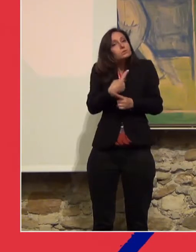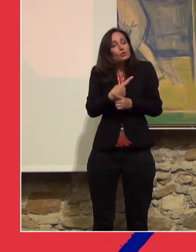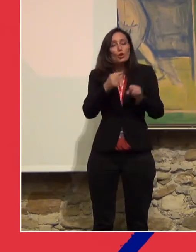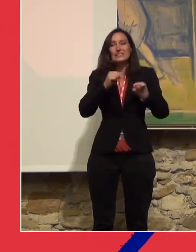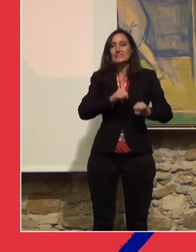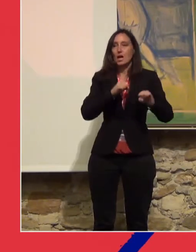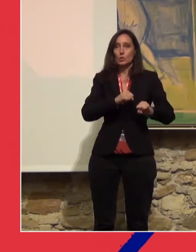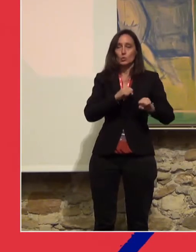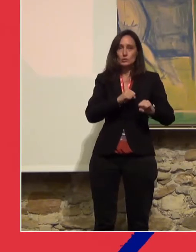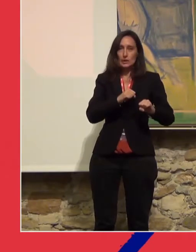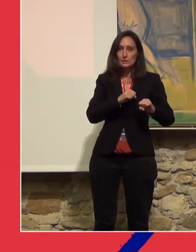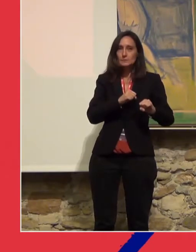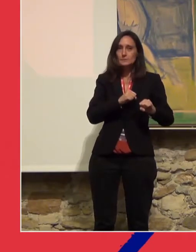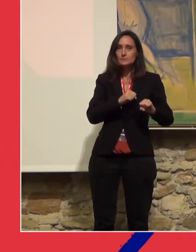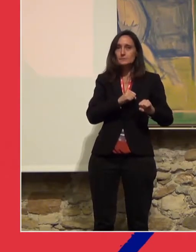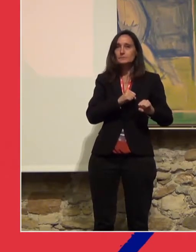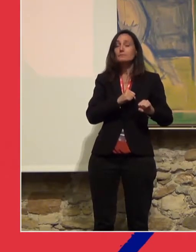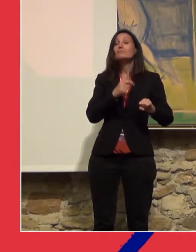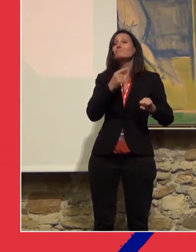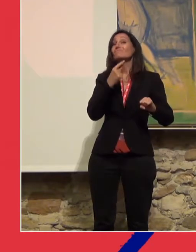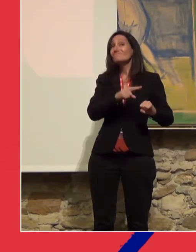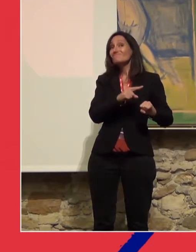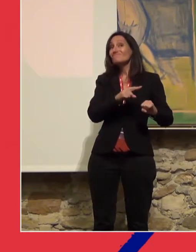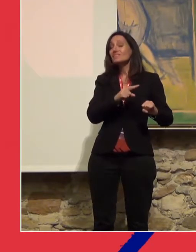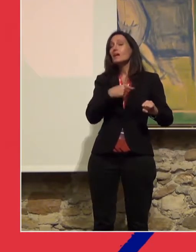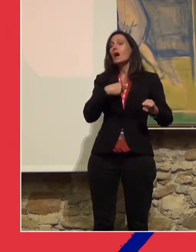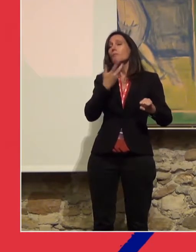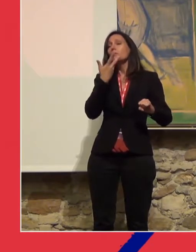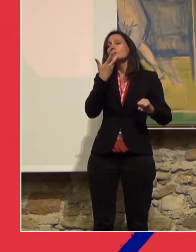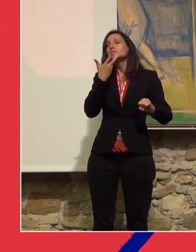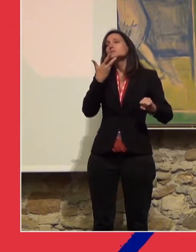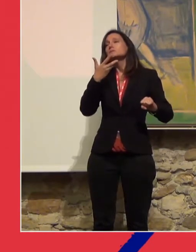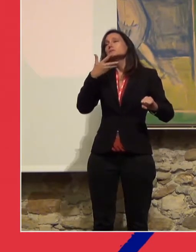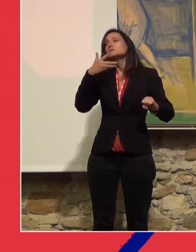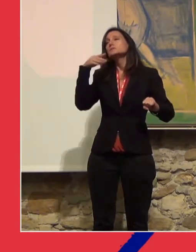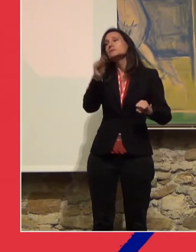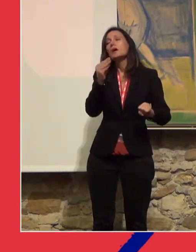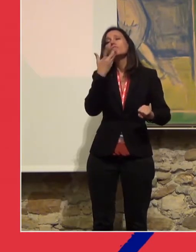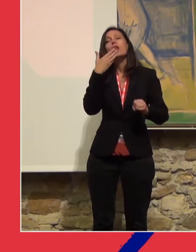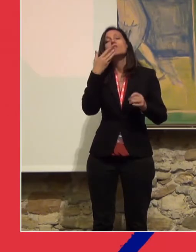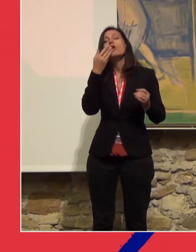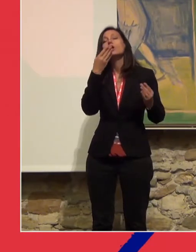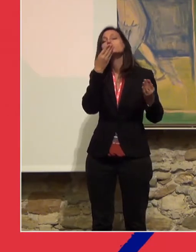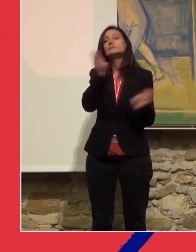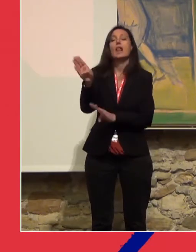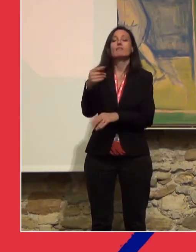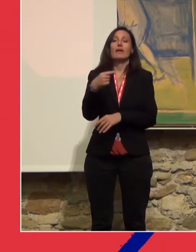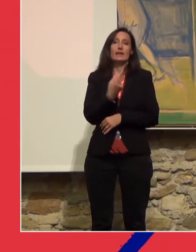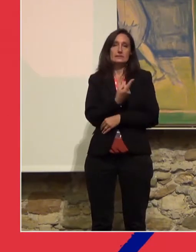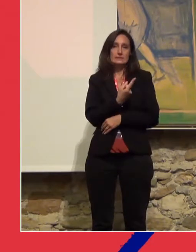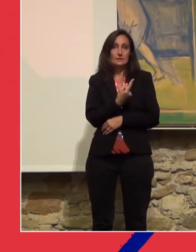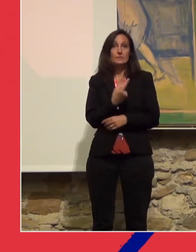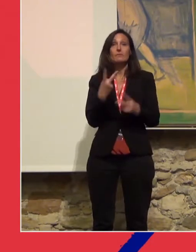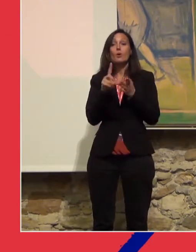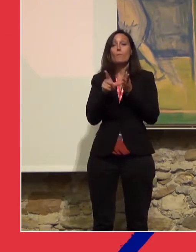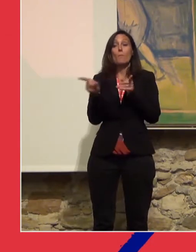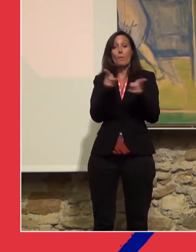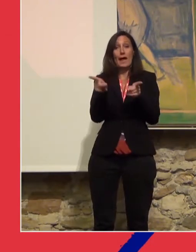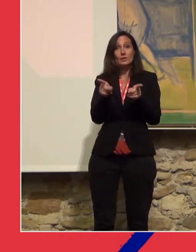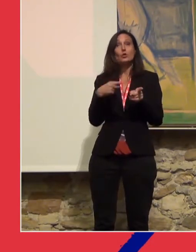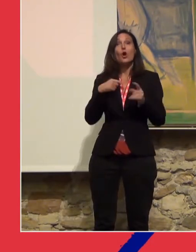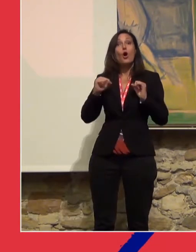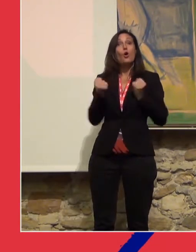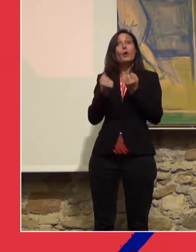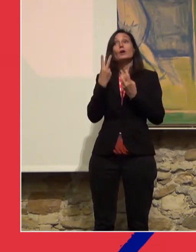esplodere acutamente la domanda di salvezza. In quei momenti il coraggio uno mica se lo dà da sé, diceva